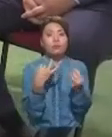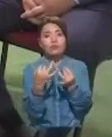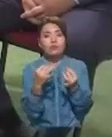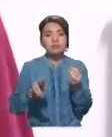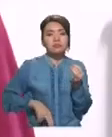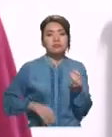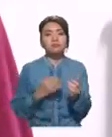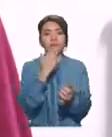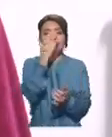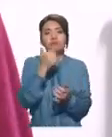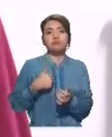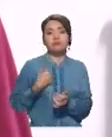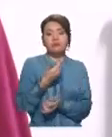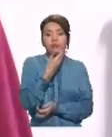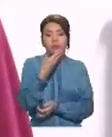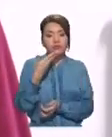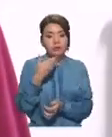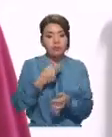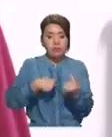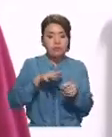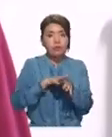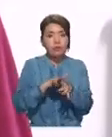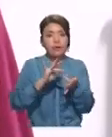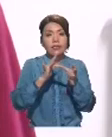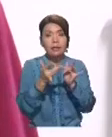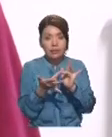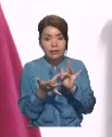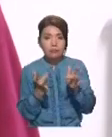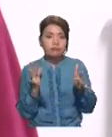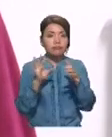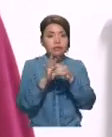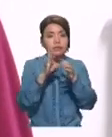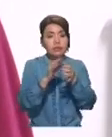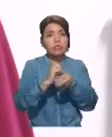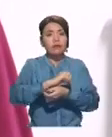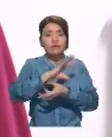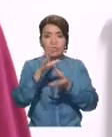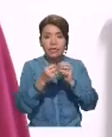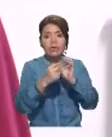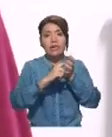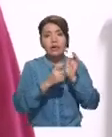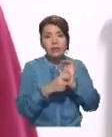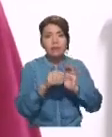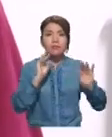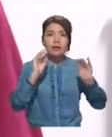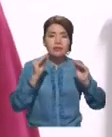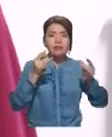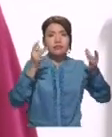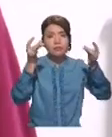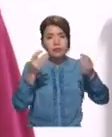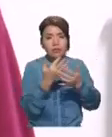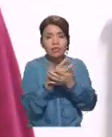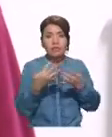мінез көрсеткен емес. Толыққанды мектебіміз біздің интернет жүйесіне толық қамтылған. Барлық кабинетте STEM панельдер, жаңағы